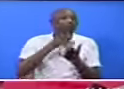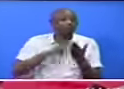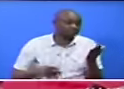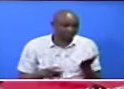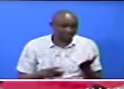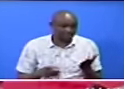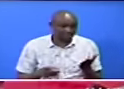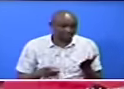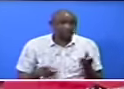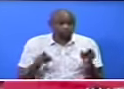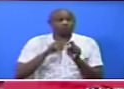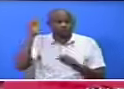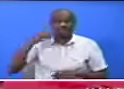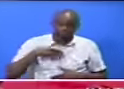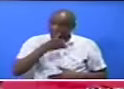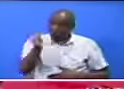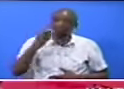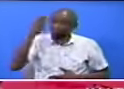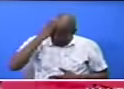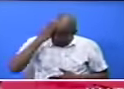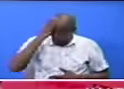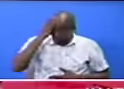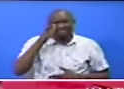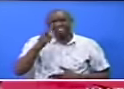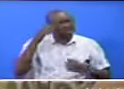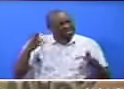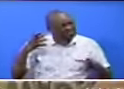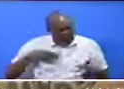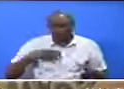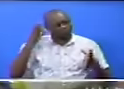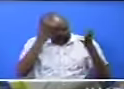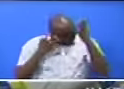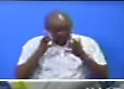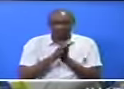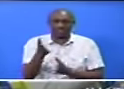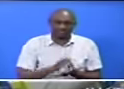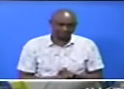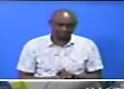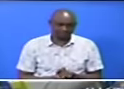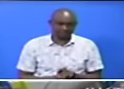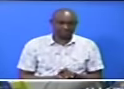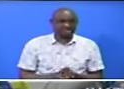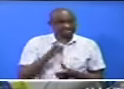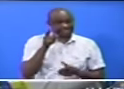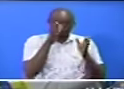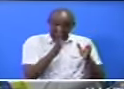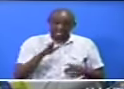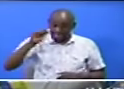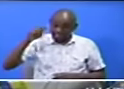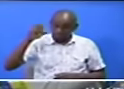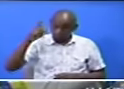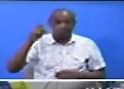Ili pia wa Kenya wajue ni nini imefanyika, kwa sababu imesumbua wa Kenya wengi sana. Enoch Onsanse, mshukiwa mkuu wa